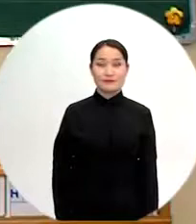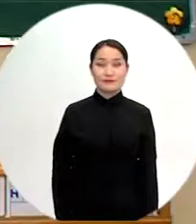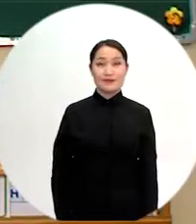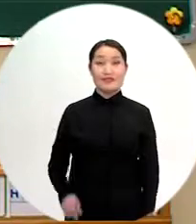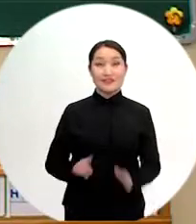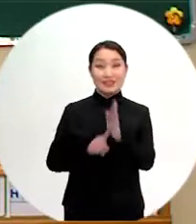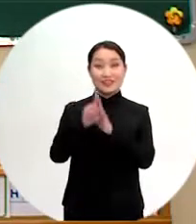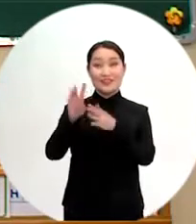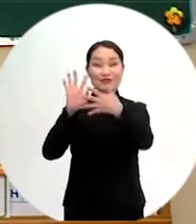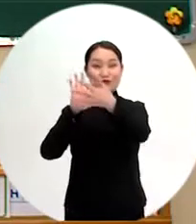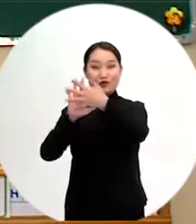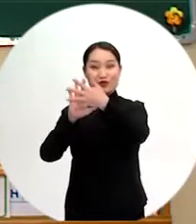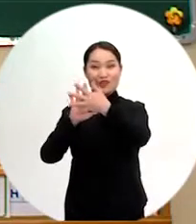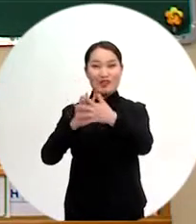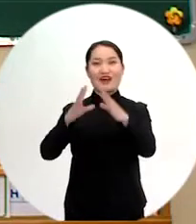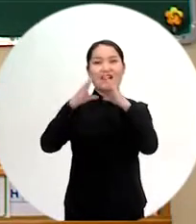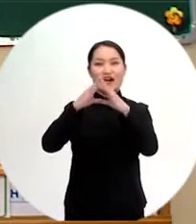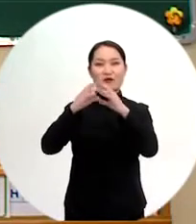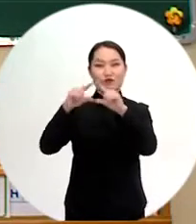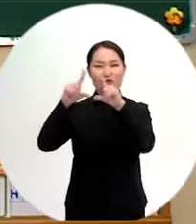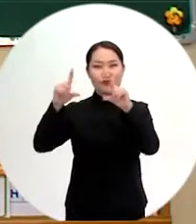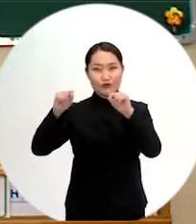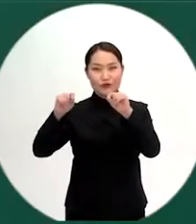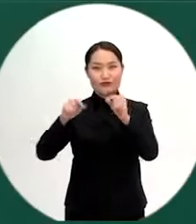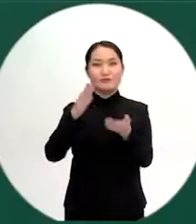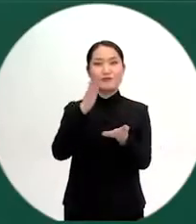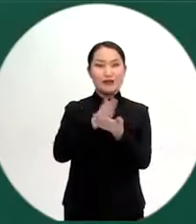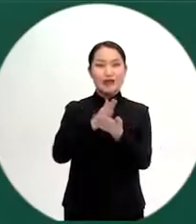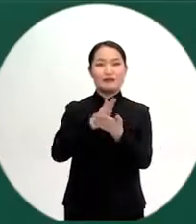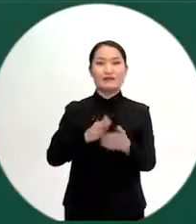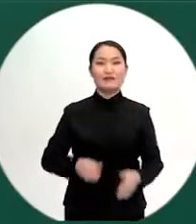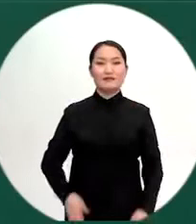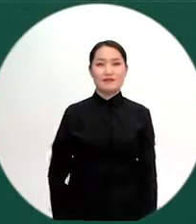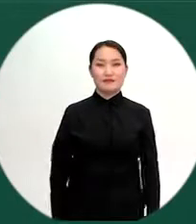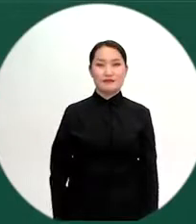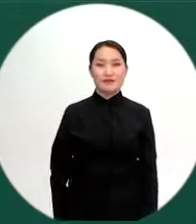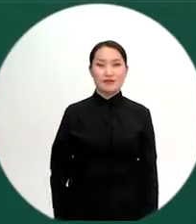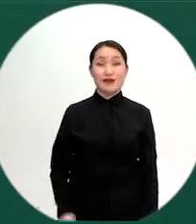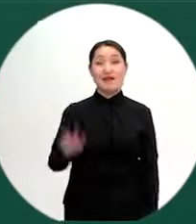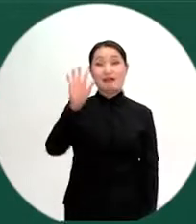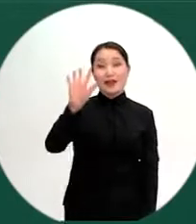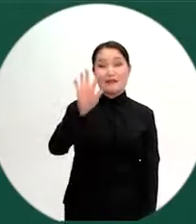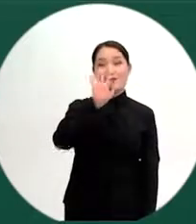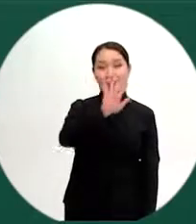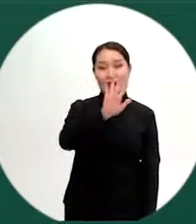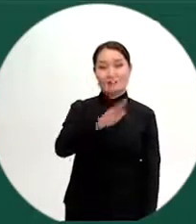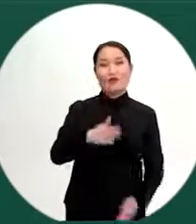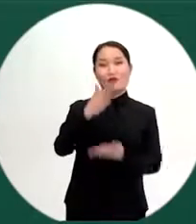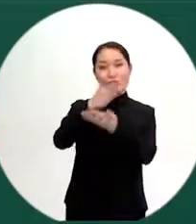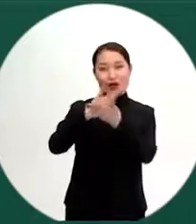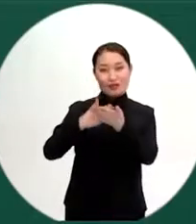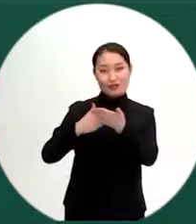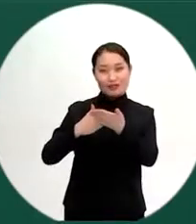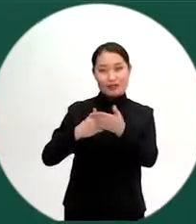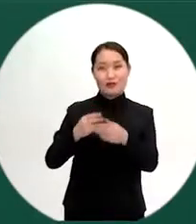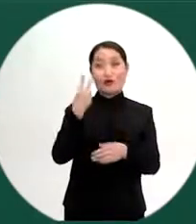Эхний дүрс 14-жин дүрснээс бүрдсэн байна. Дүрс маань 5-5-аараа